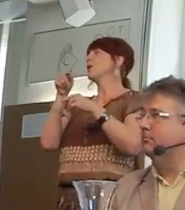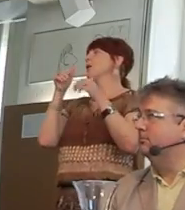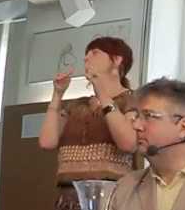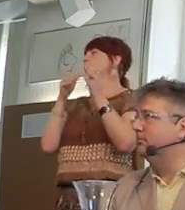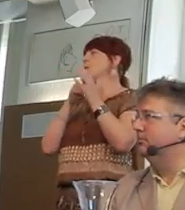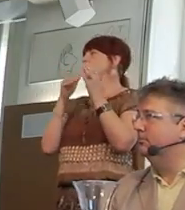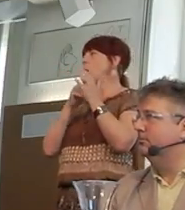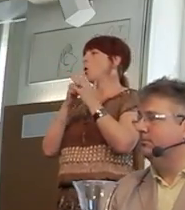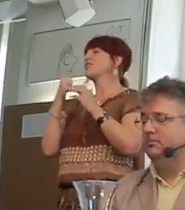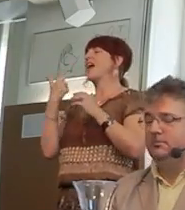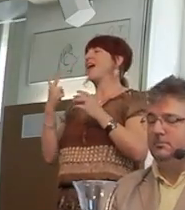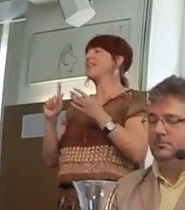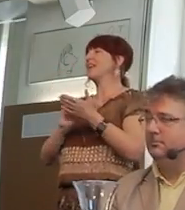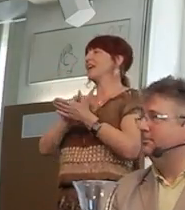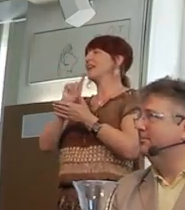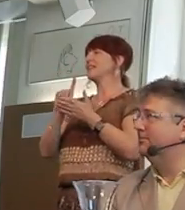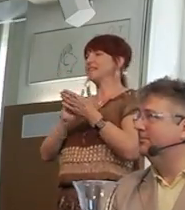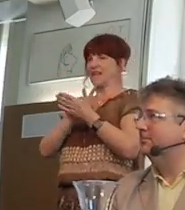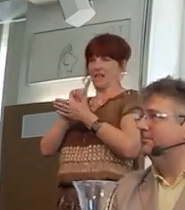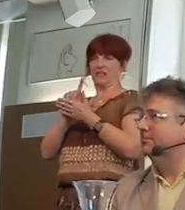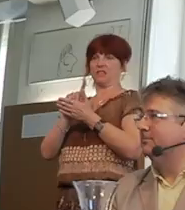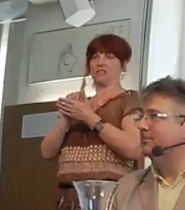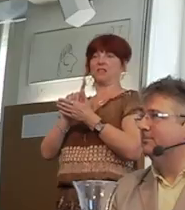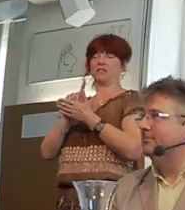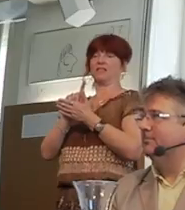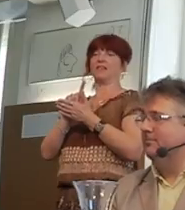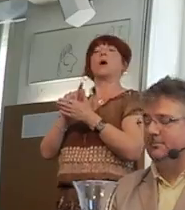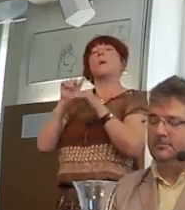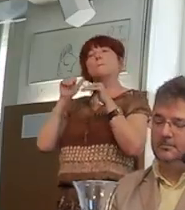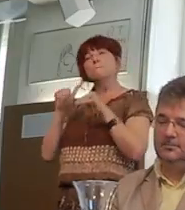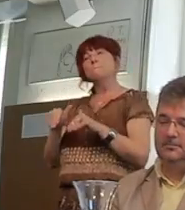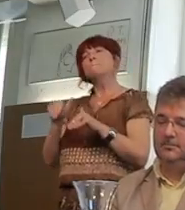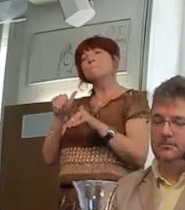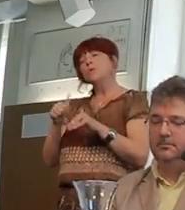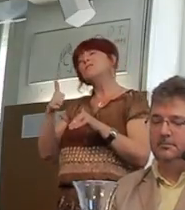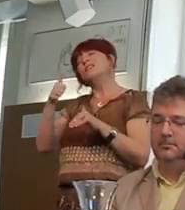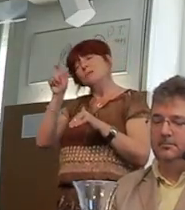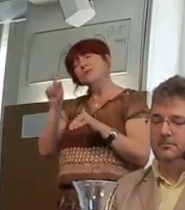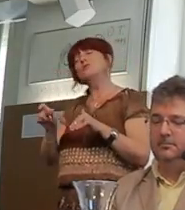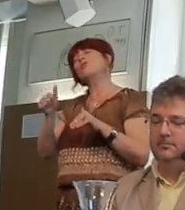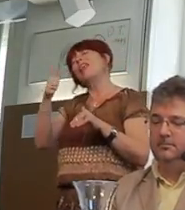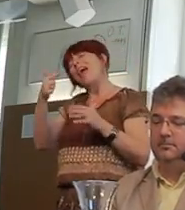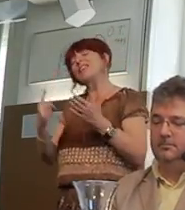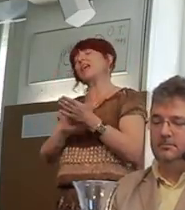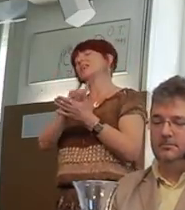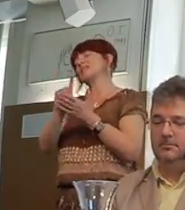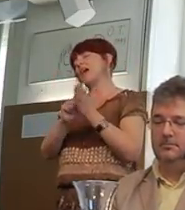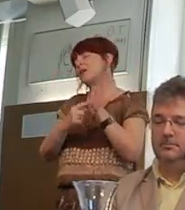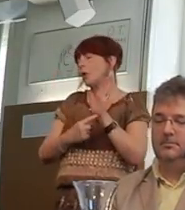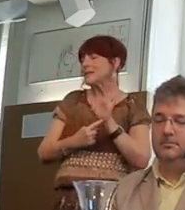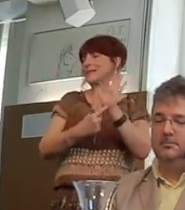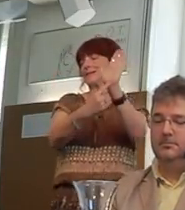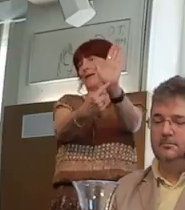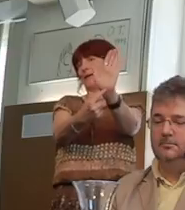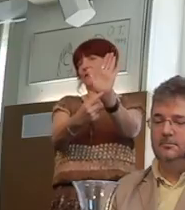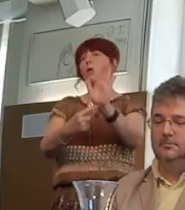lang, ob das jetzt nett ist, aber man muss es tun, in die Auslage stellen. Ja? Der ORF hätte ein